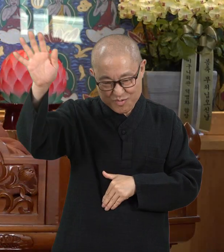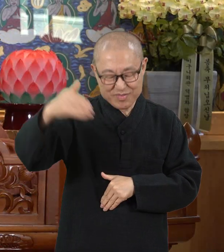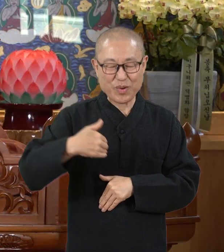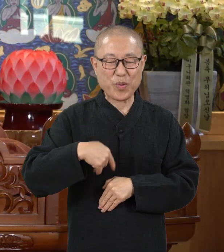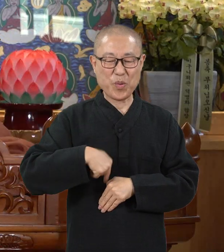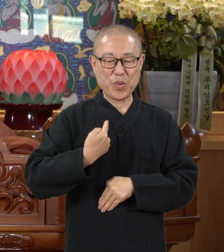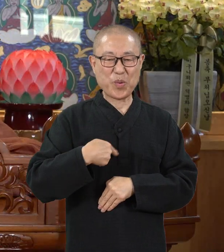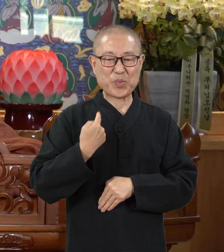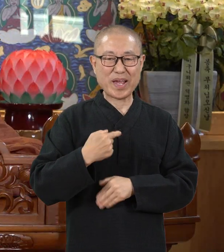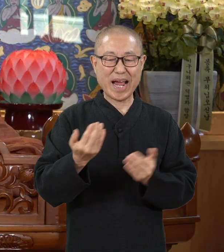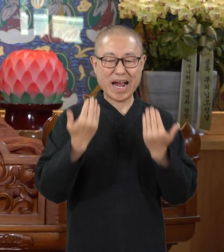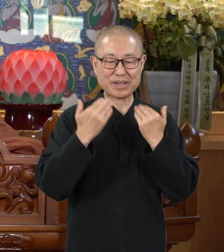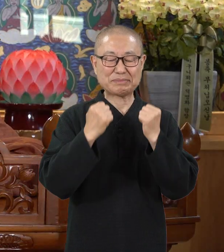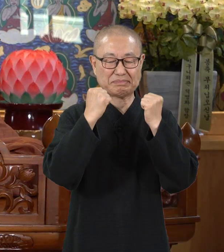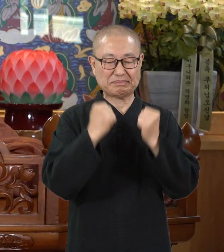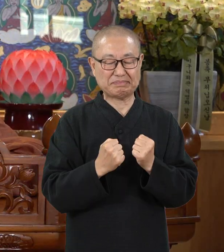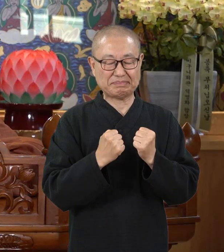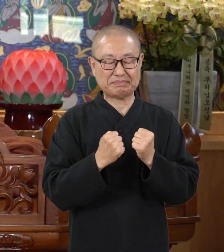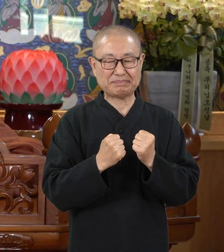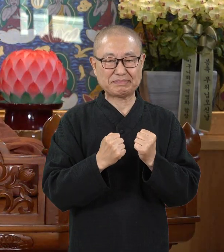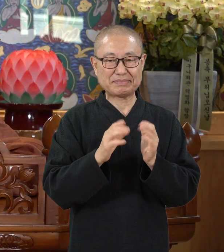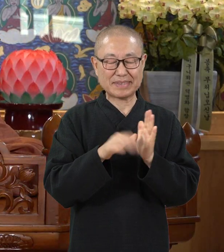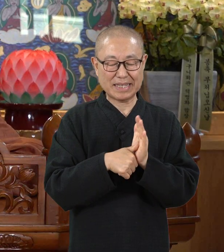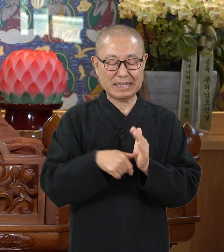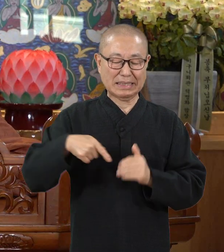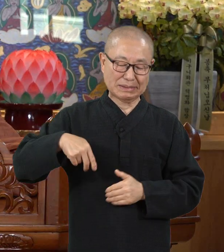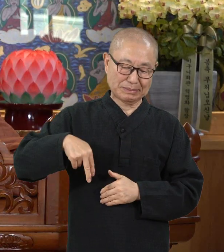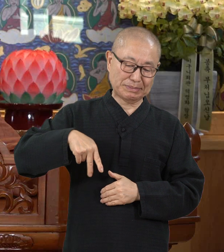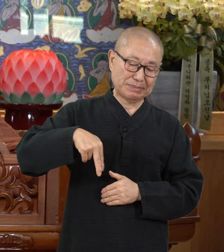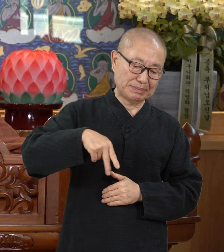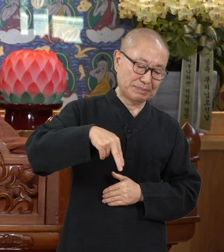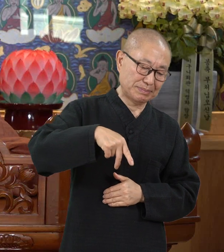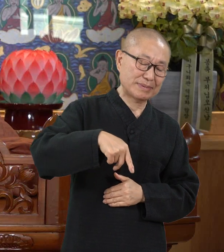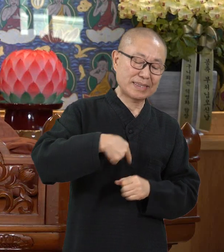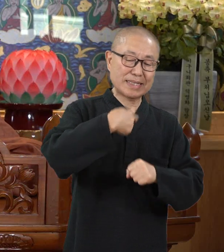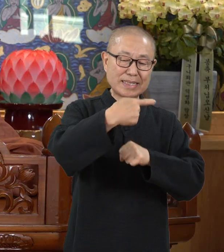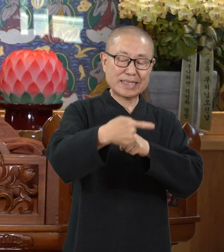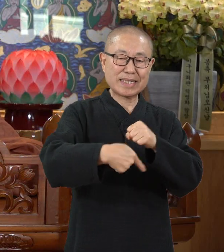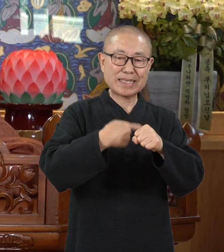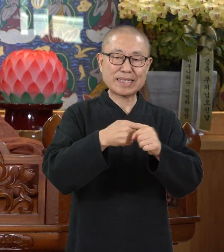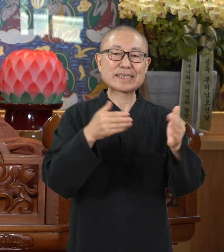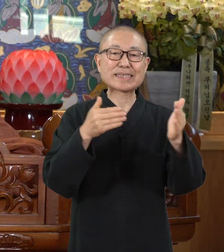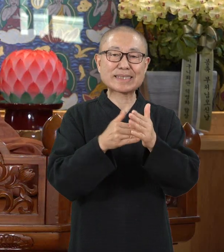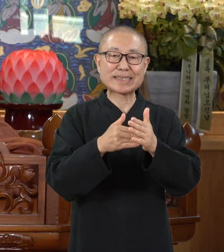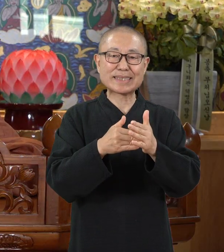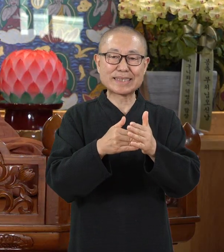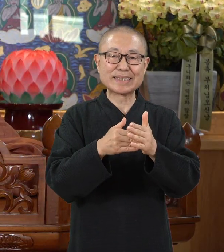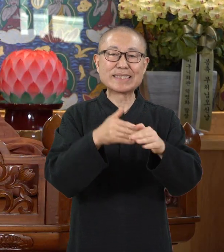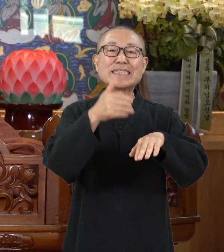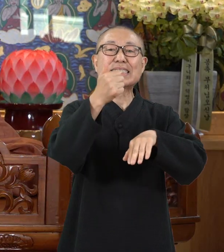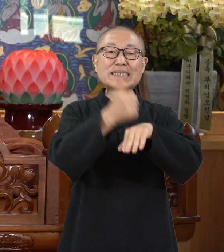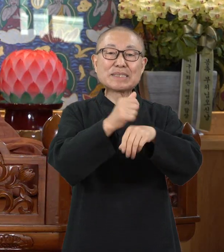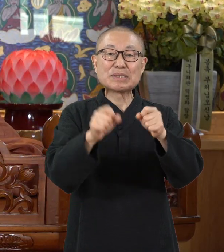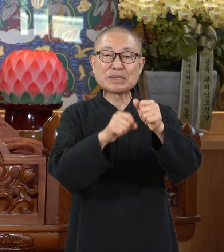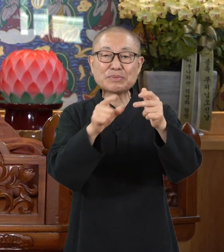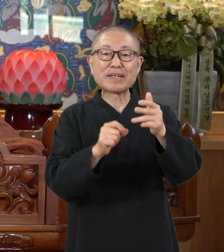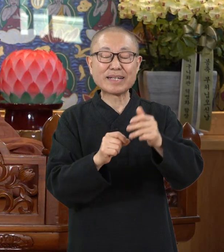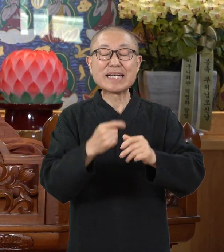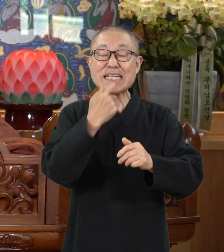저 혼자 이제 교정을 이렇게 다니는, 그래서 저무는 병술년 2006년 첫눈 내리던